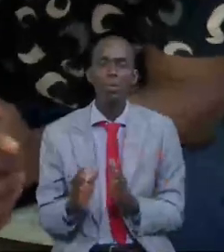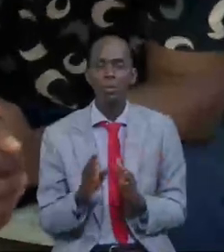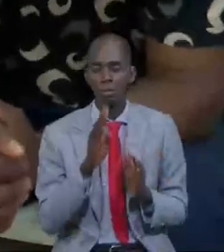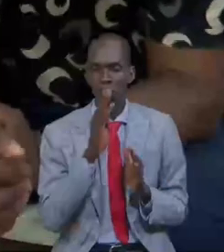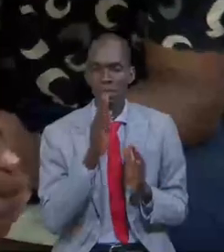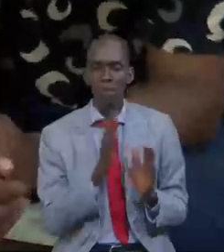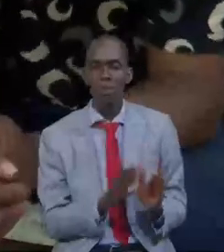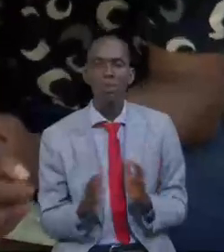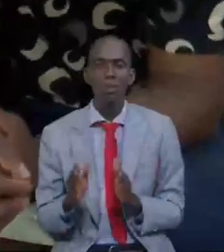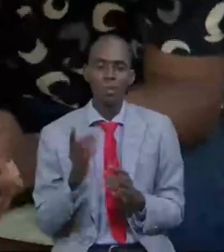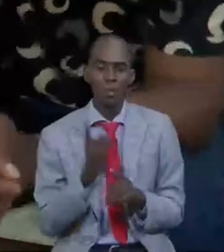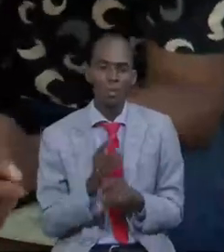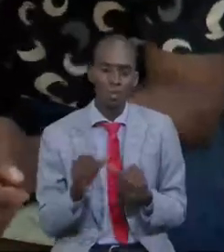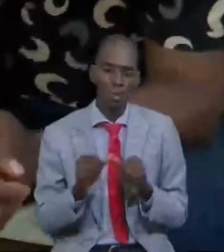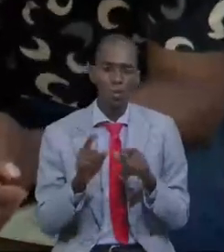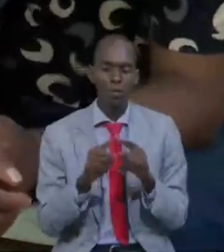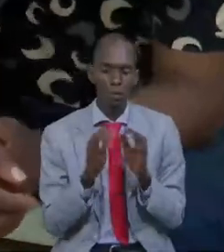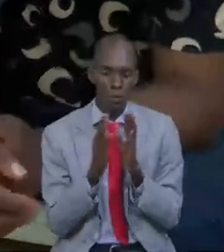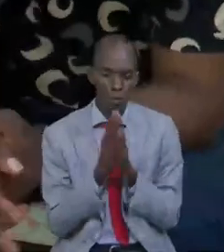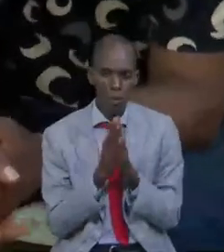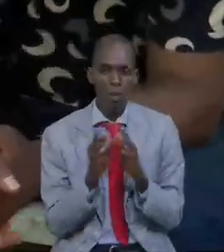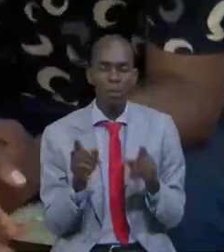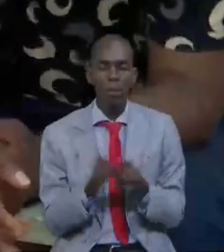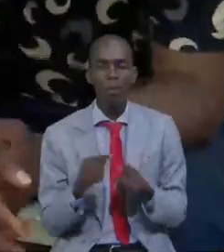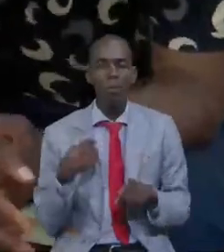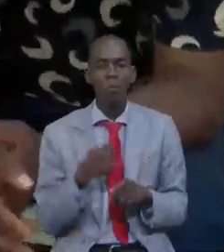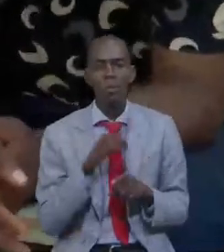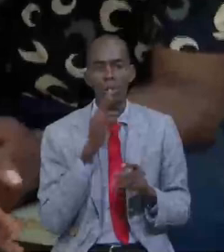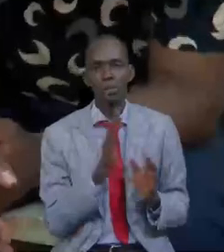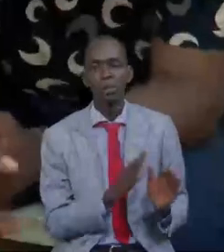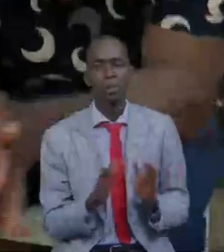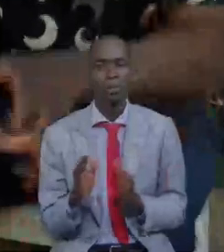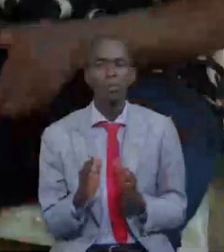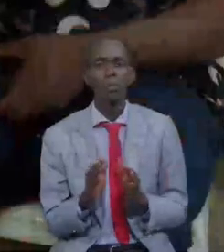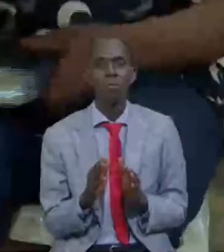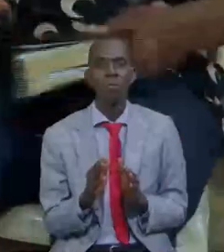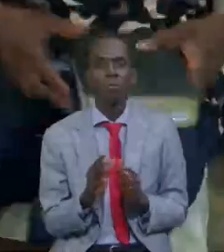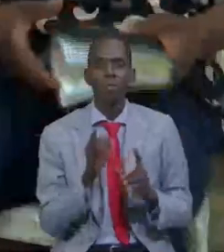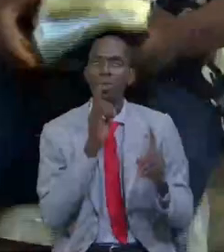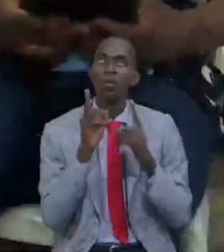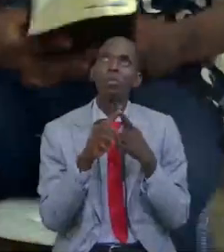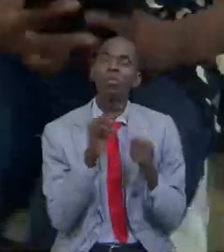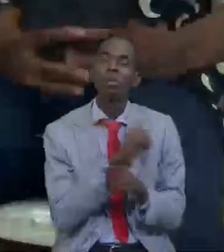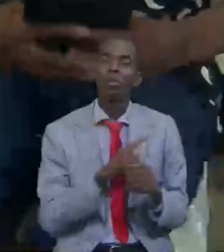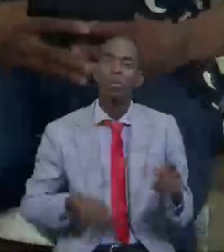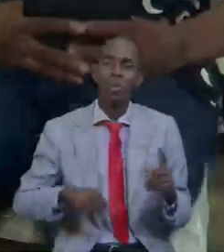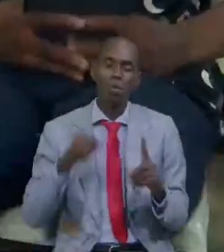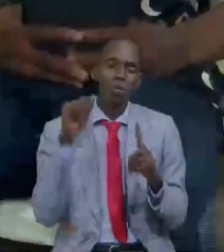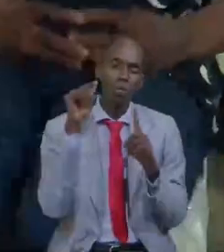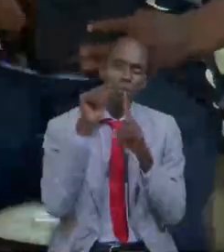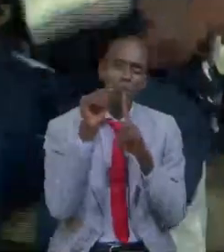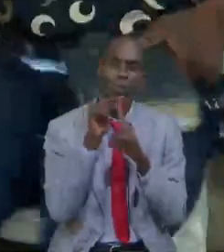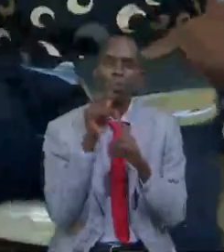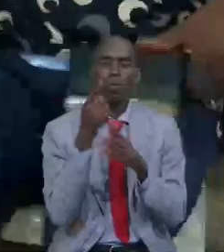Continue à prier. Comme tu te prépares, parle au Seigneur. Qu'est-ce que tu veux exactement de sa